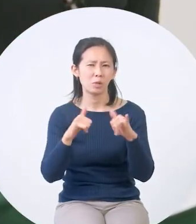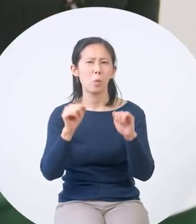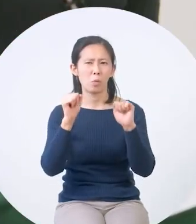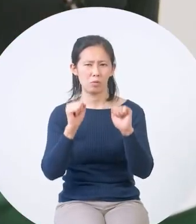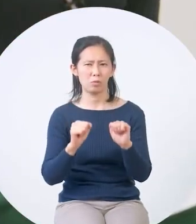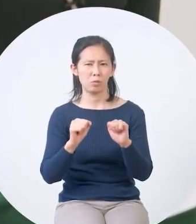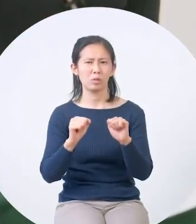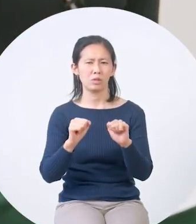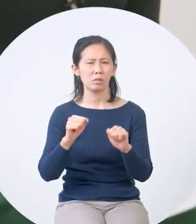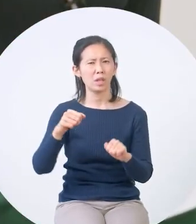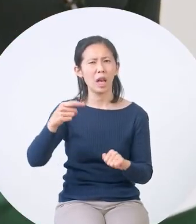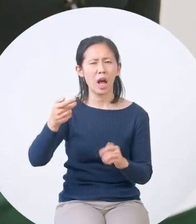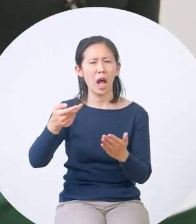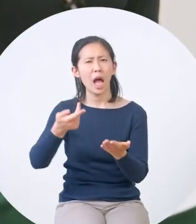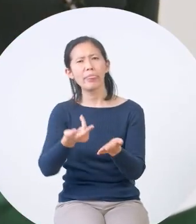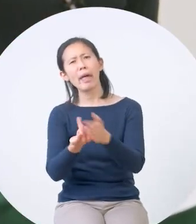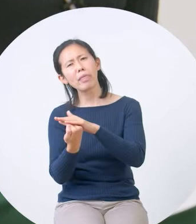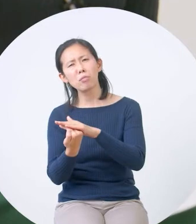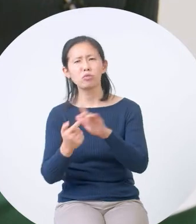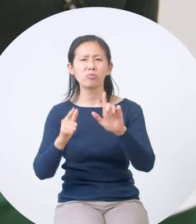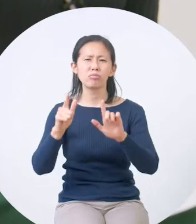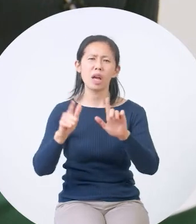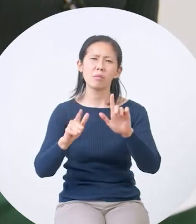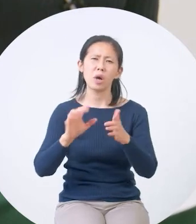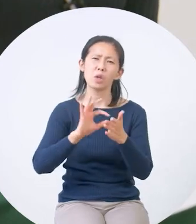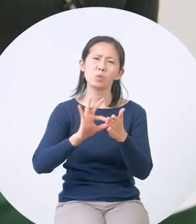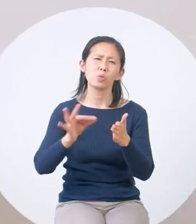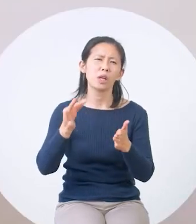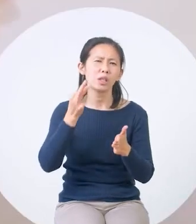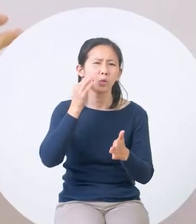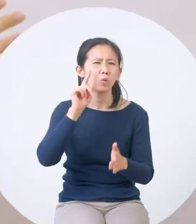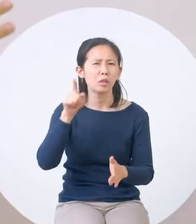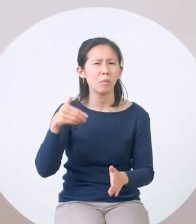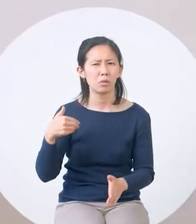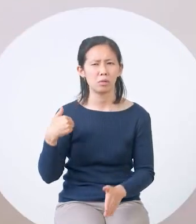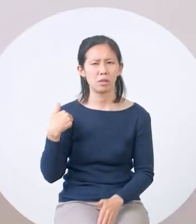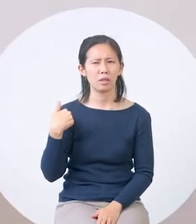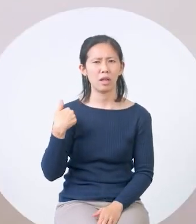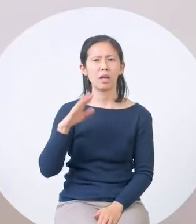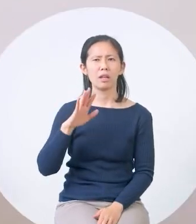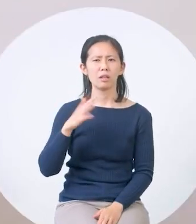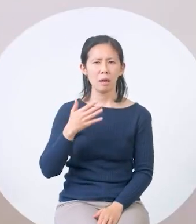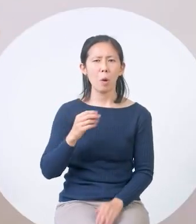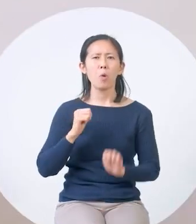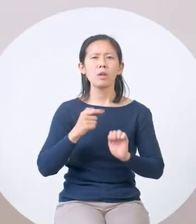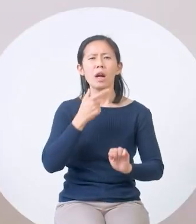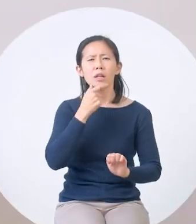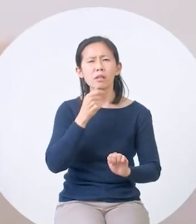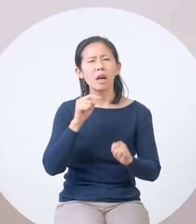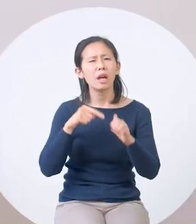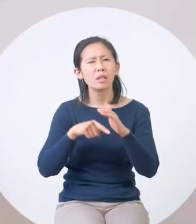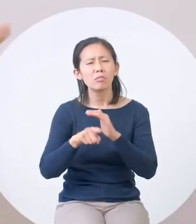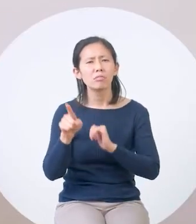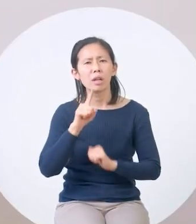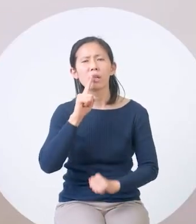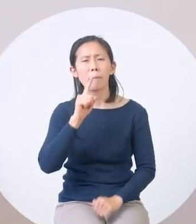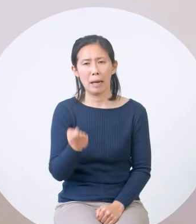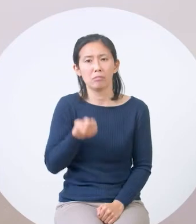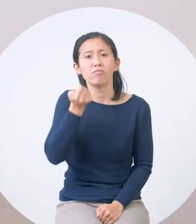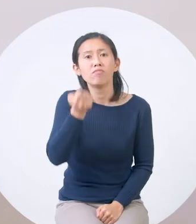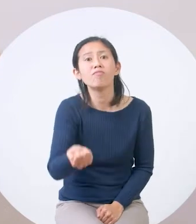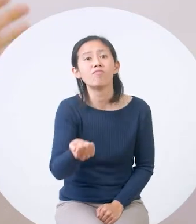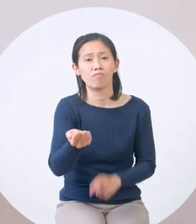フックがもしかしたら非常に使いにくいかもしれない。でもその人たちがやりたいことは荷物を置きたい